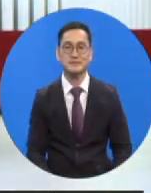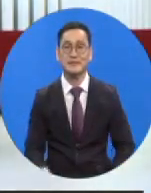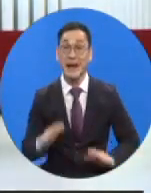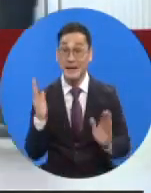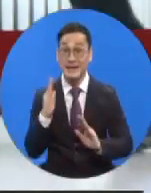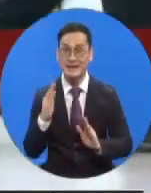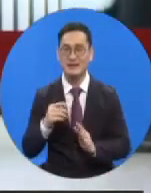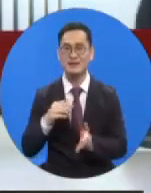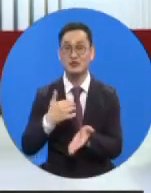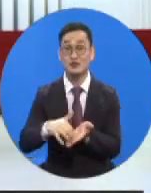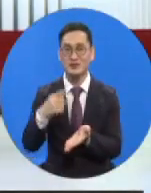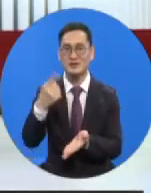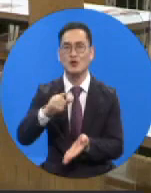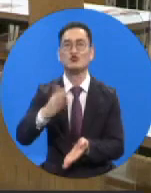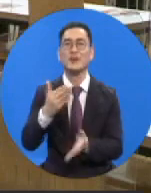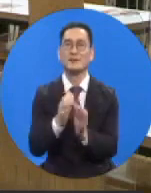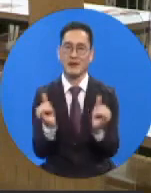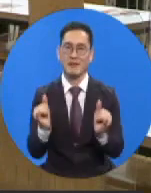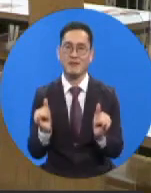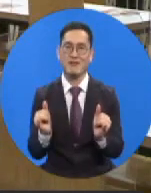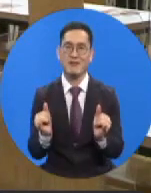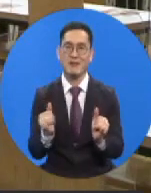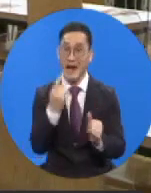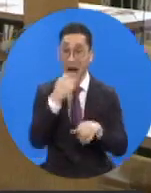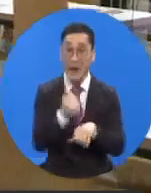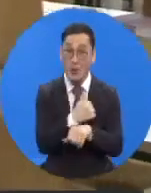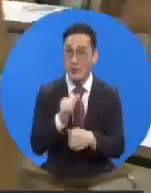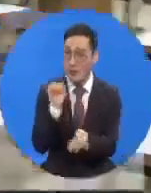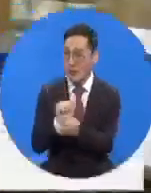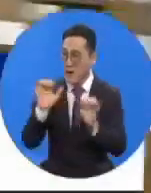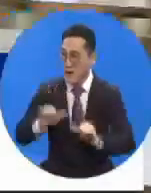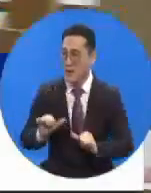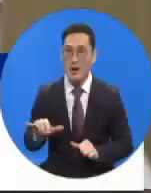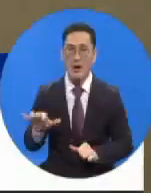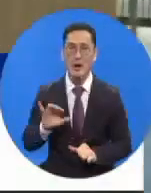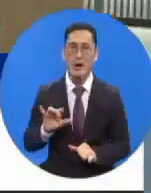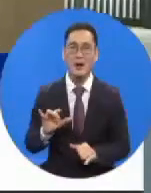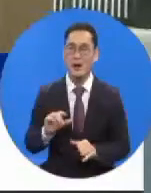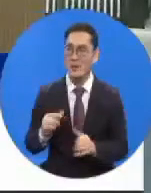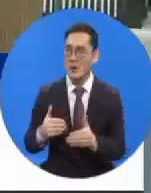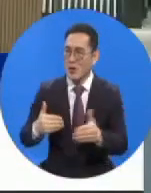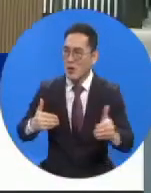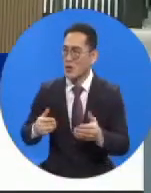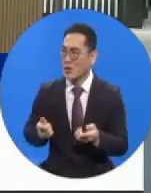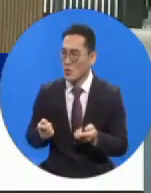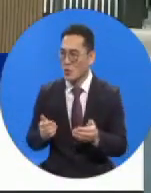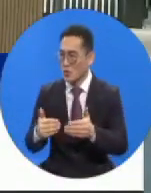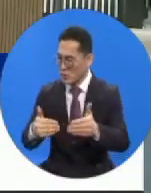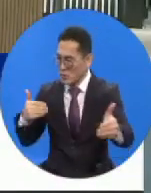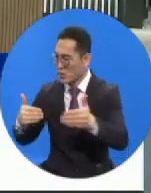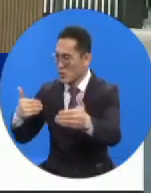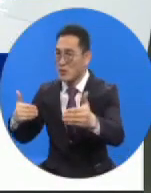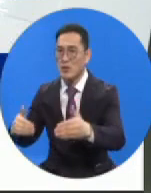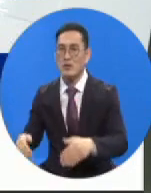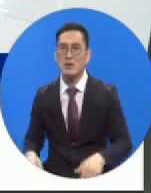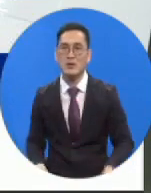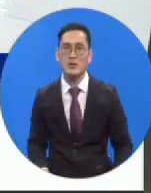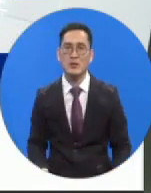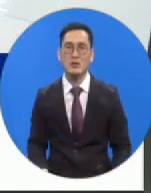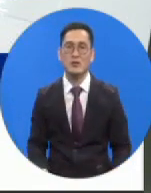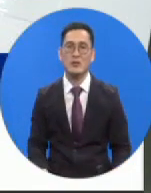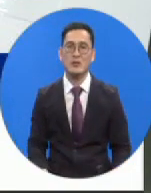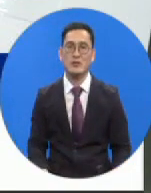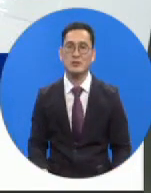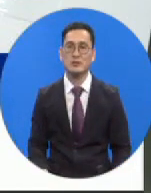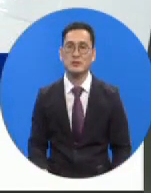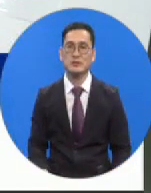수강생이 1,900명이나 돼 학원은 긴장을 놓지 못합니다. 뭐 책상 배치부터 지그재그 방식으로 배치하는 것부터 시작해서 그렇게 하고